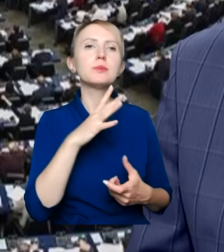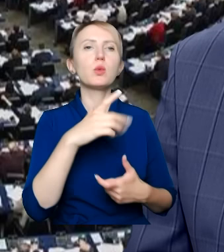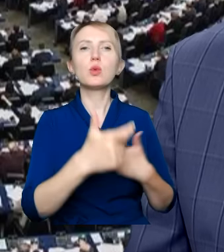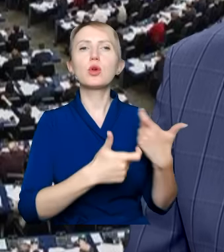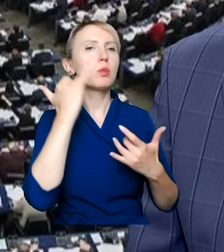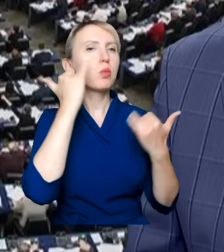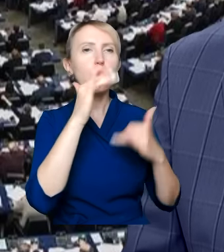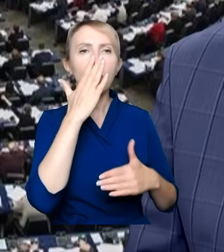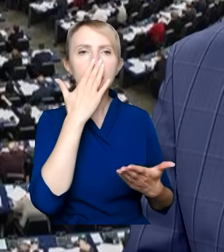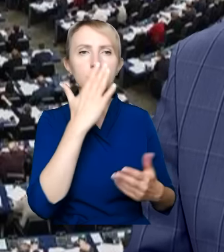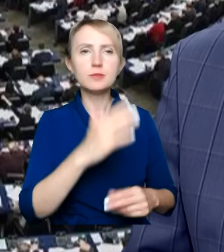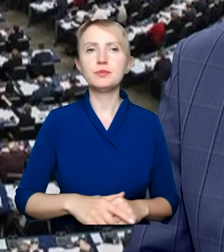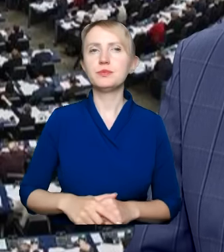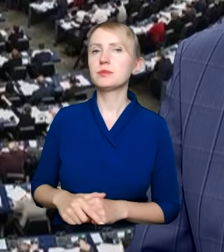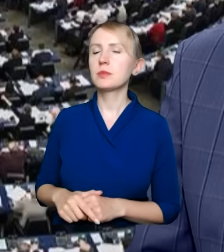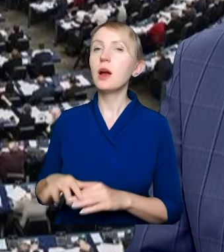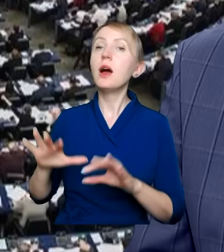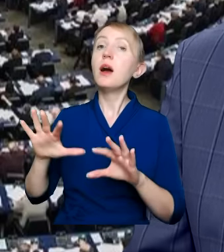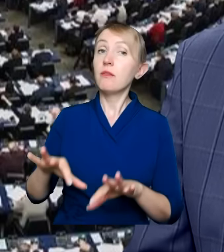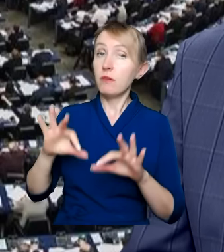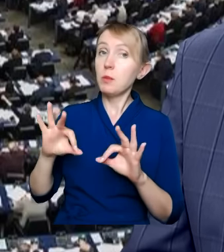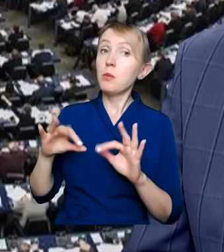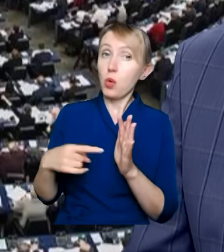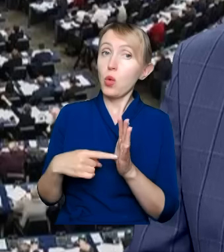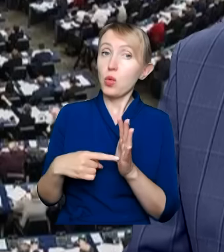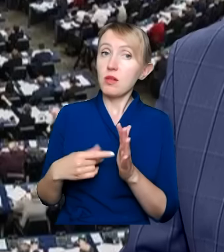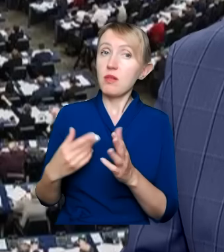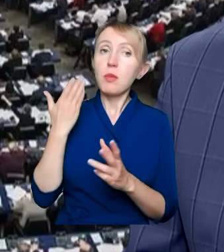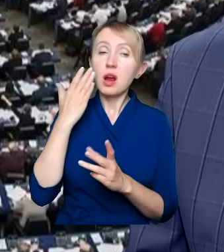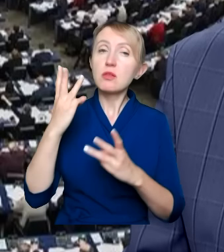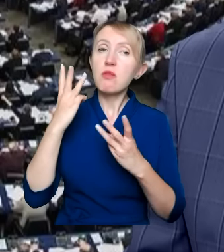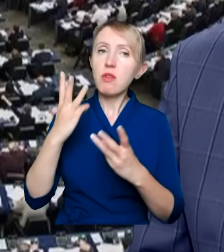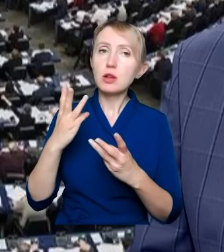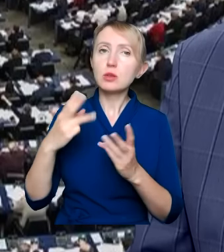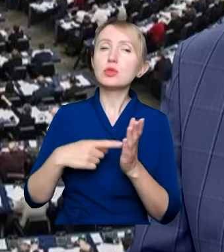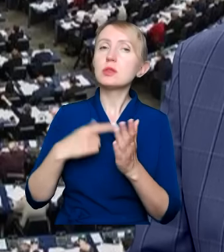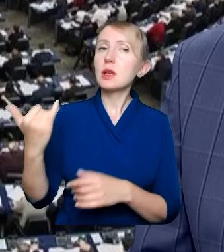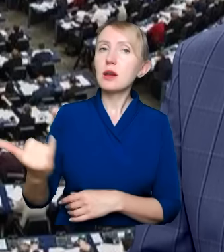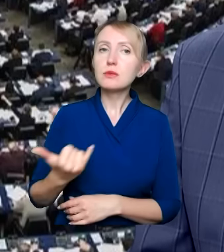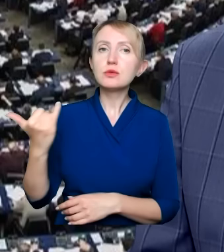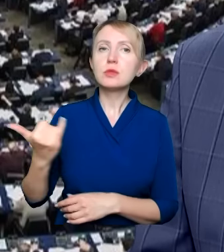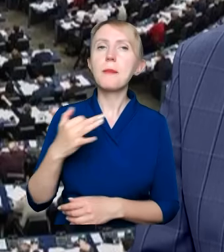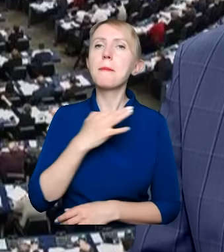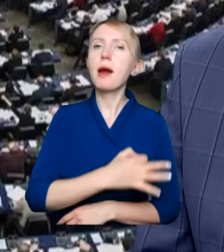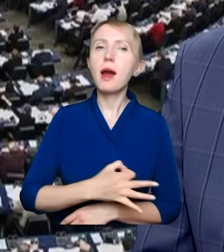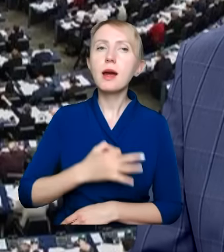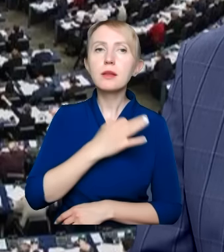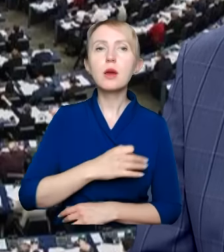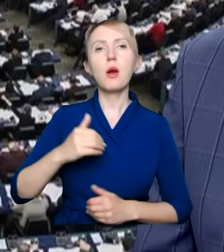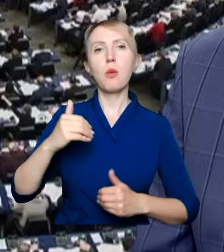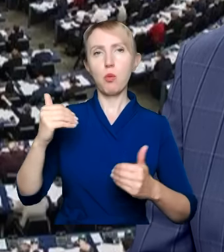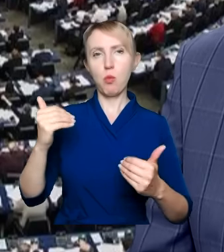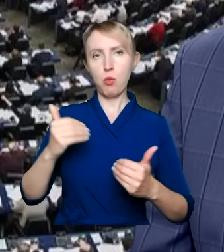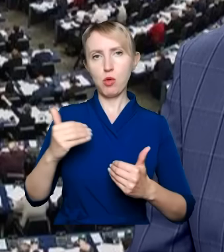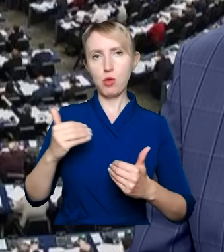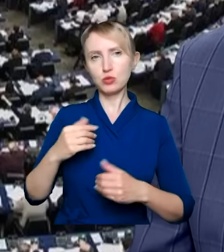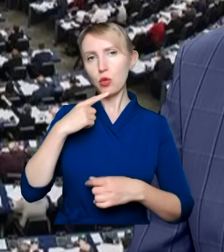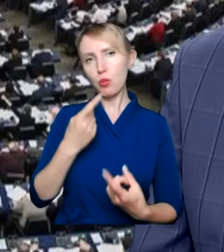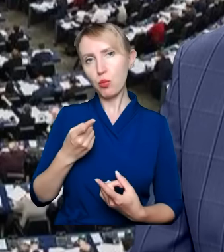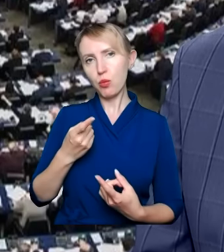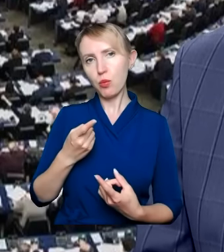pierwsze w takich wyborach jednak istotną rolę odgrywają zawsze partie które można byłoby określić bardzo